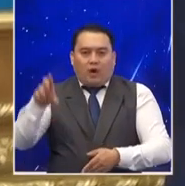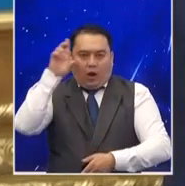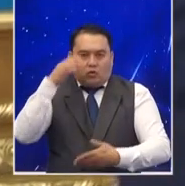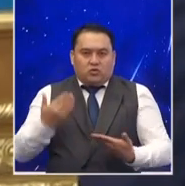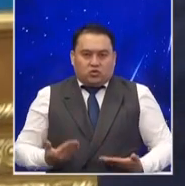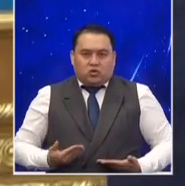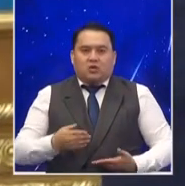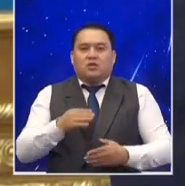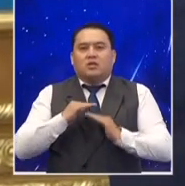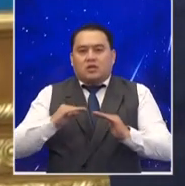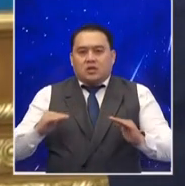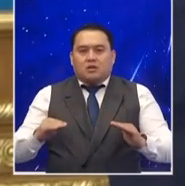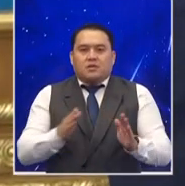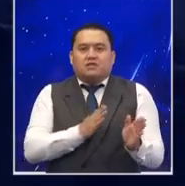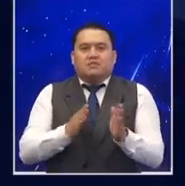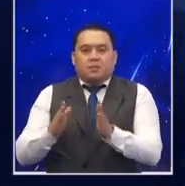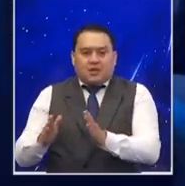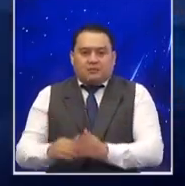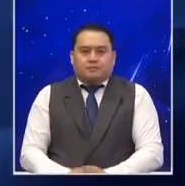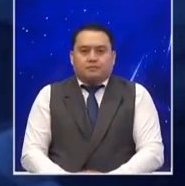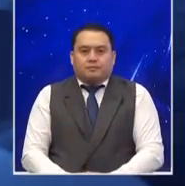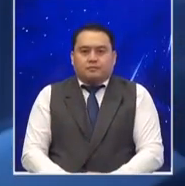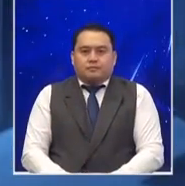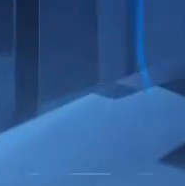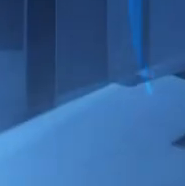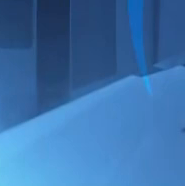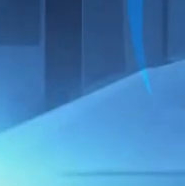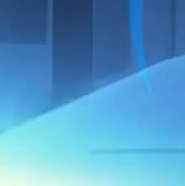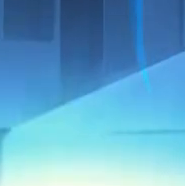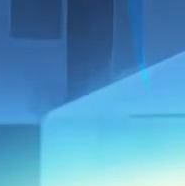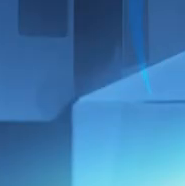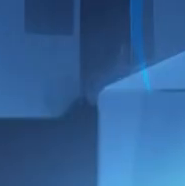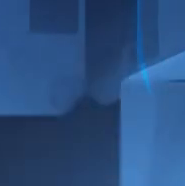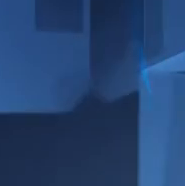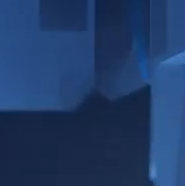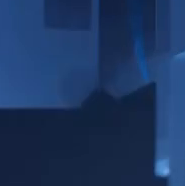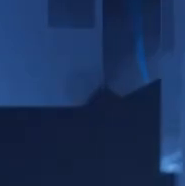живут их дети и внуки, была стабильность. Алексей Цой, Серик Базылхан, телеканал ЖТСУ.